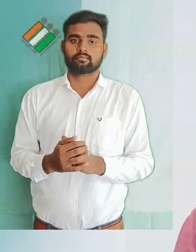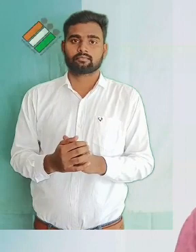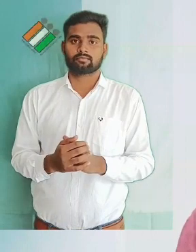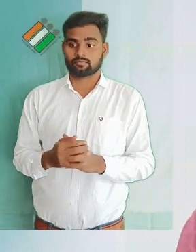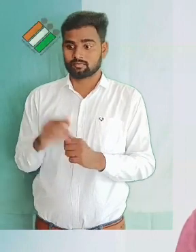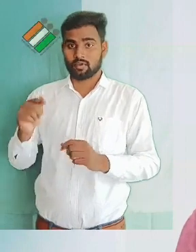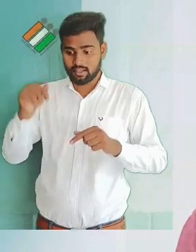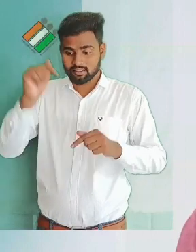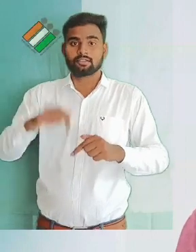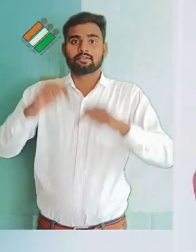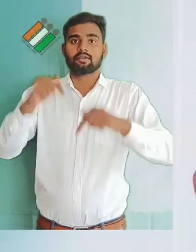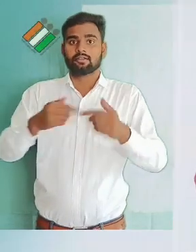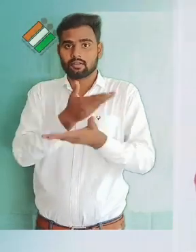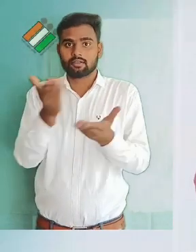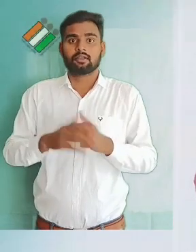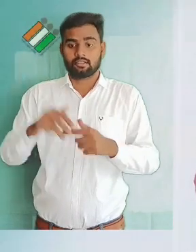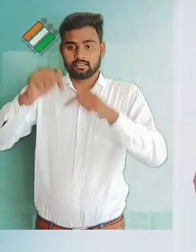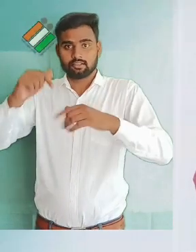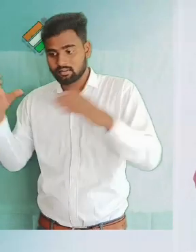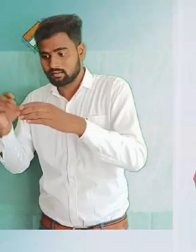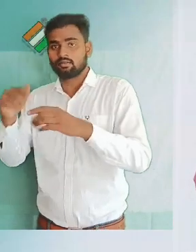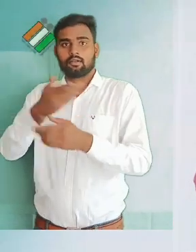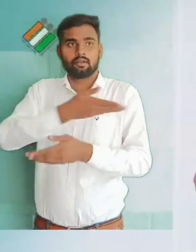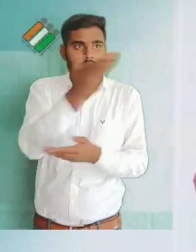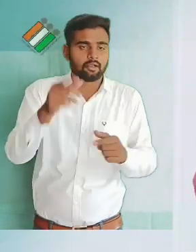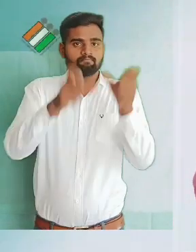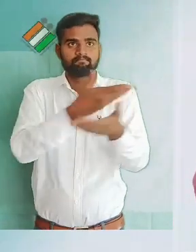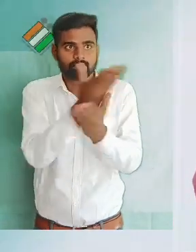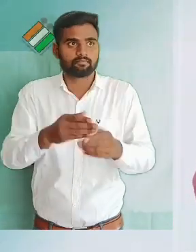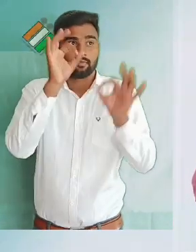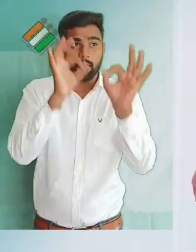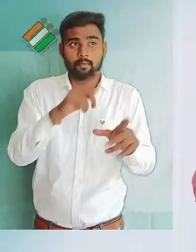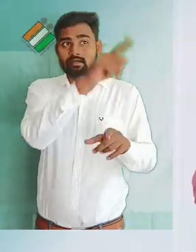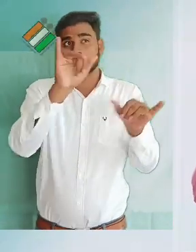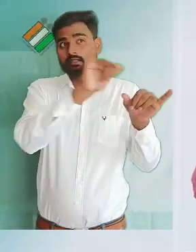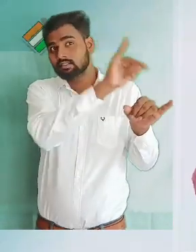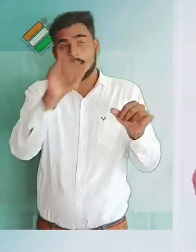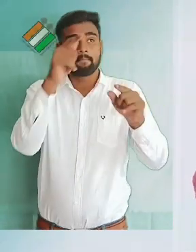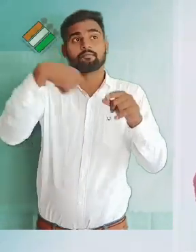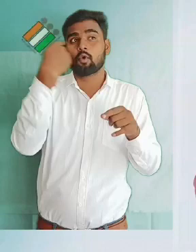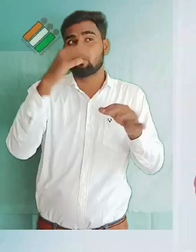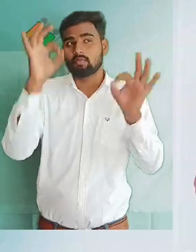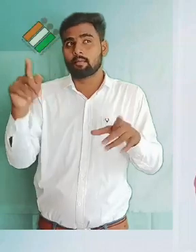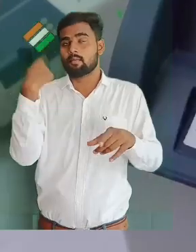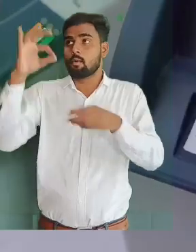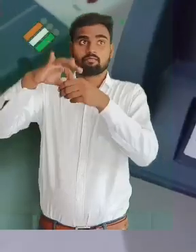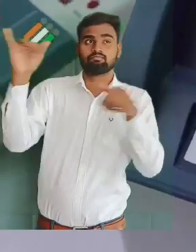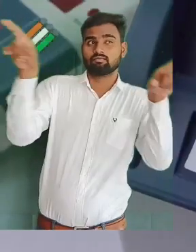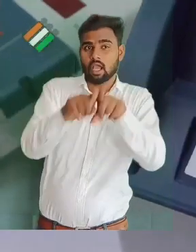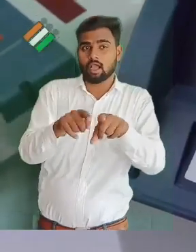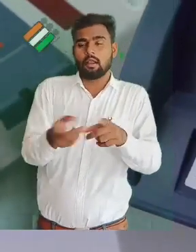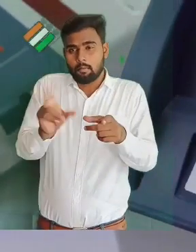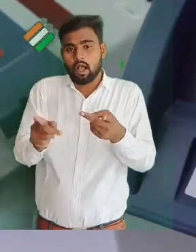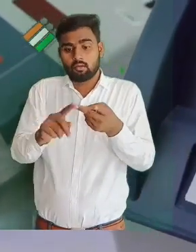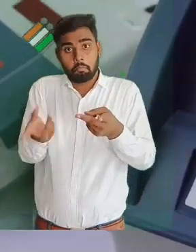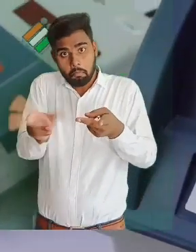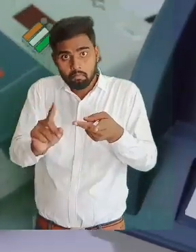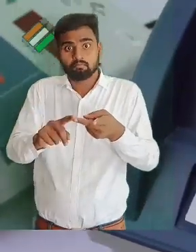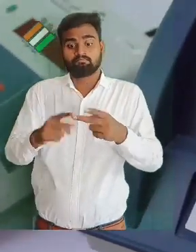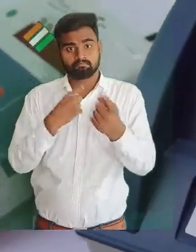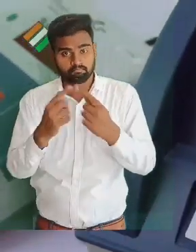के चुनाव में निर्वाचन आयोग ने आपका वोट आपके उम्मीदवार को गया है या नहीं, इस बात को डबल चेक करने यानी पुख्ता करने के